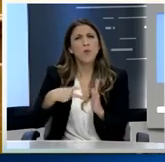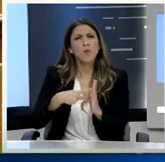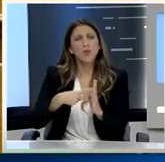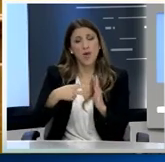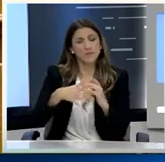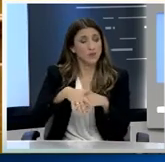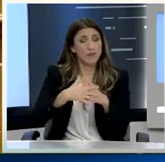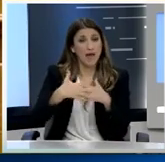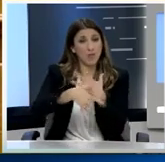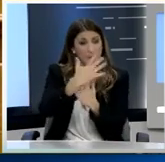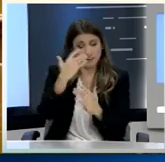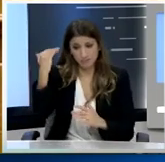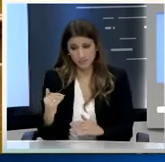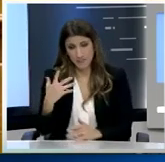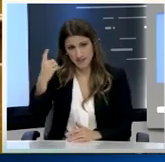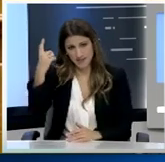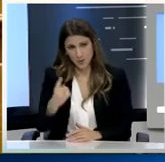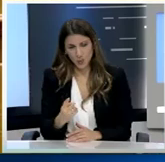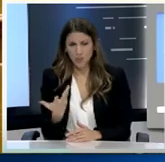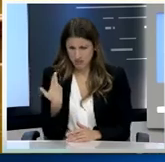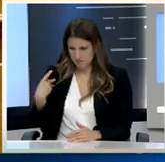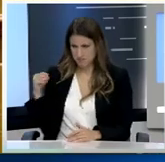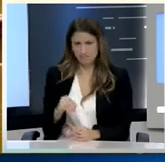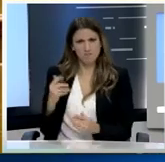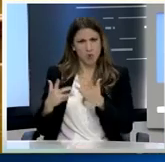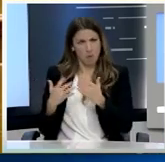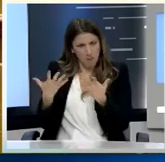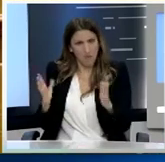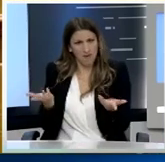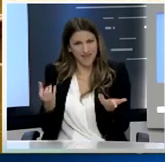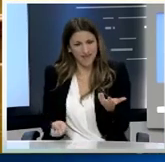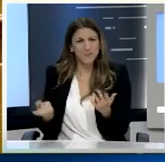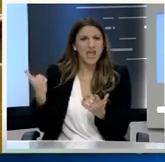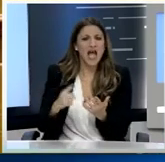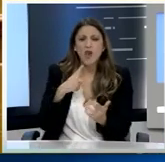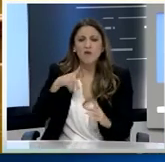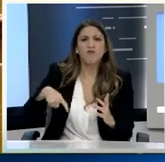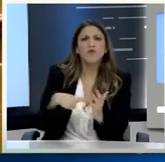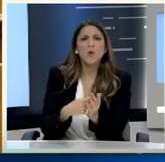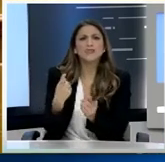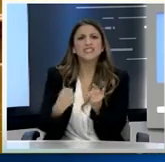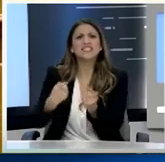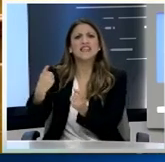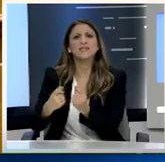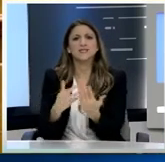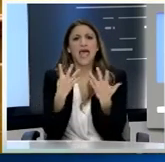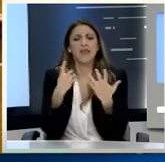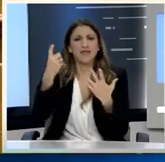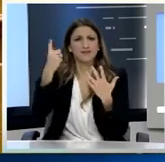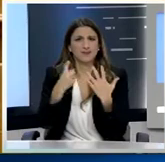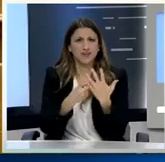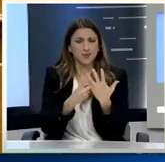στο 5%, πράγμα που είναι επίσης κομμάτι του προϋπολογισμού. Εισαγωγή φορολογικού συντελεστή